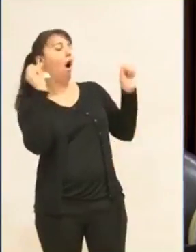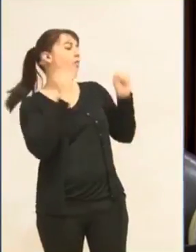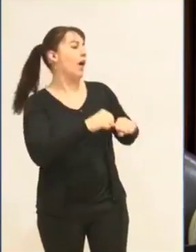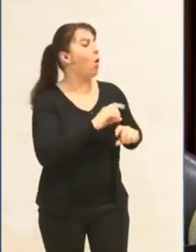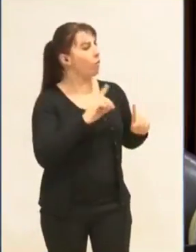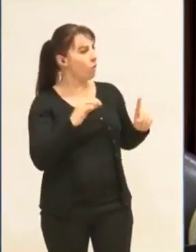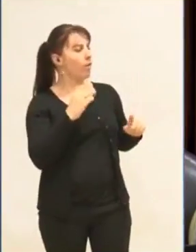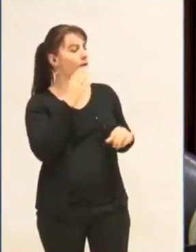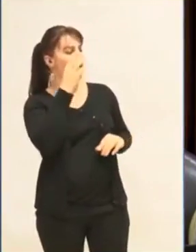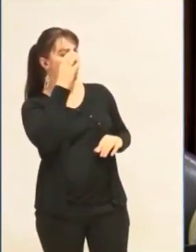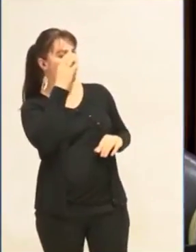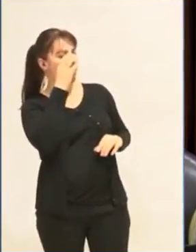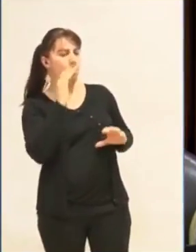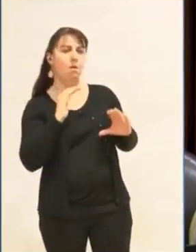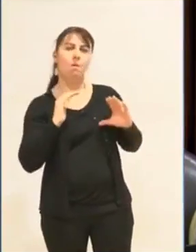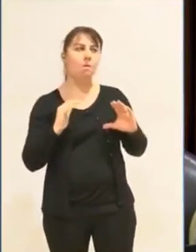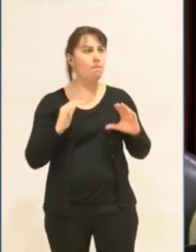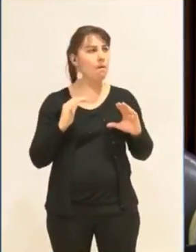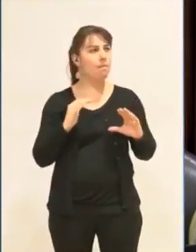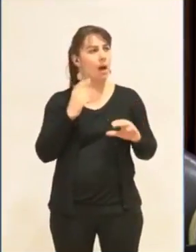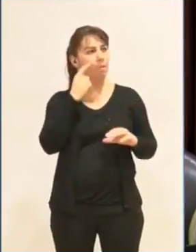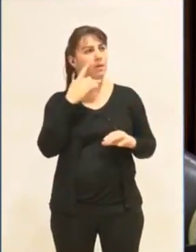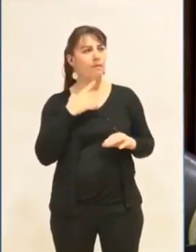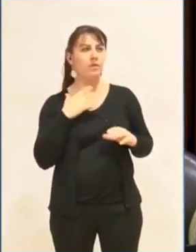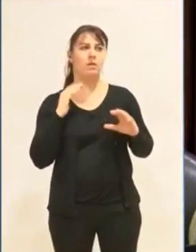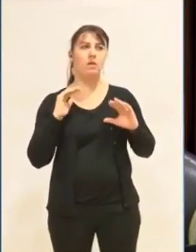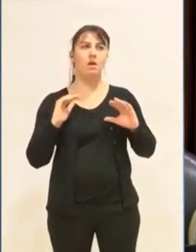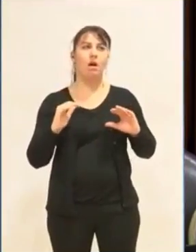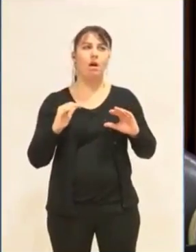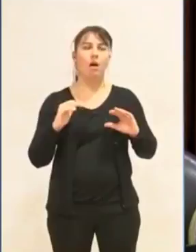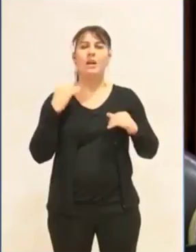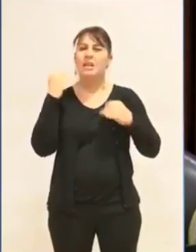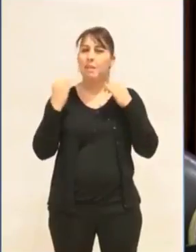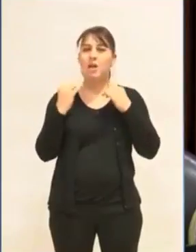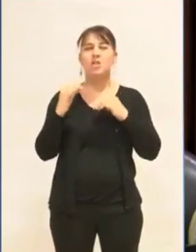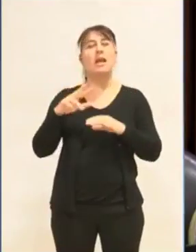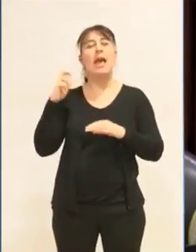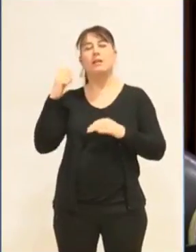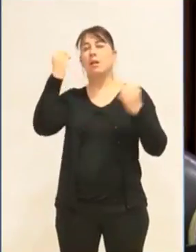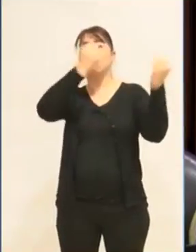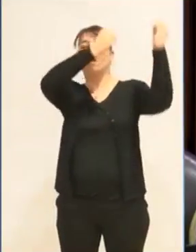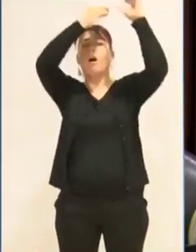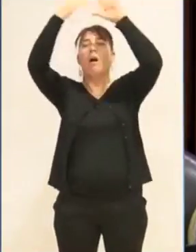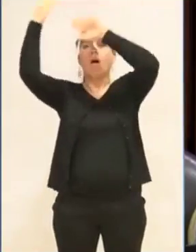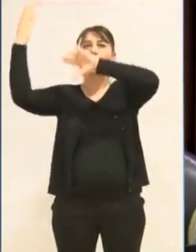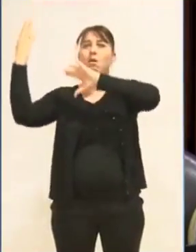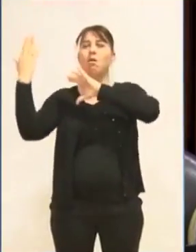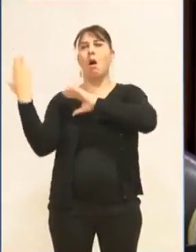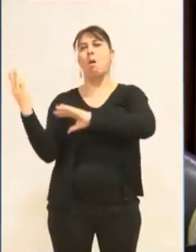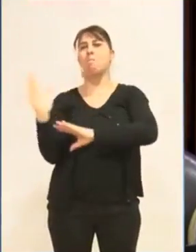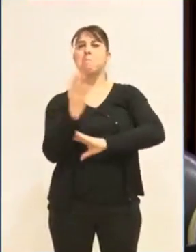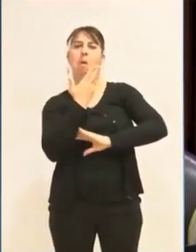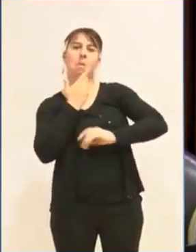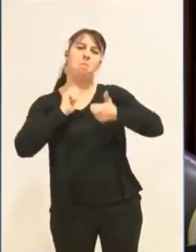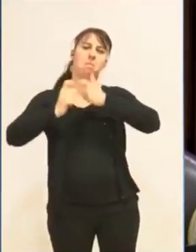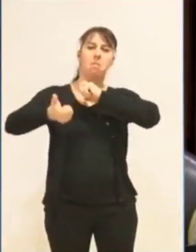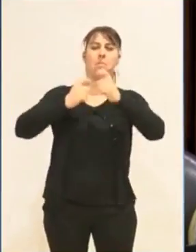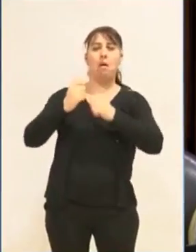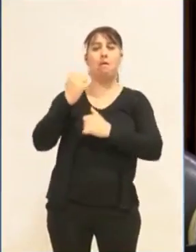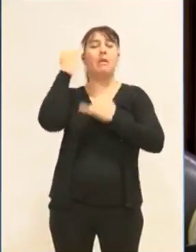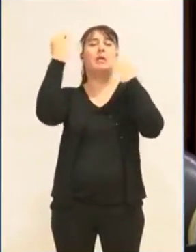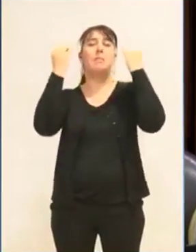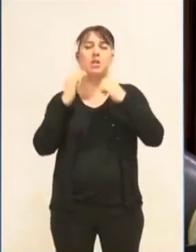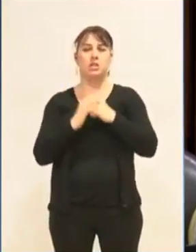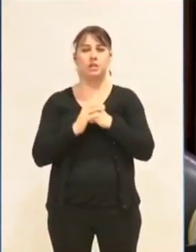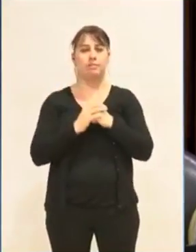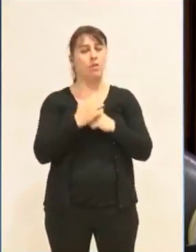j'imaginais quand même, sans peine, le numéro auquel nous aurions eu droit. Premier point. Deuxième point, vous avez la main